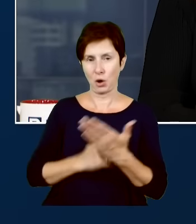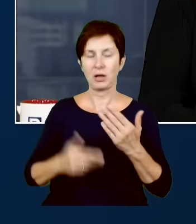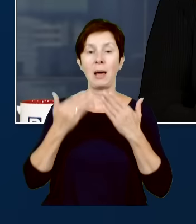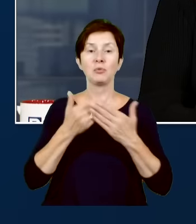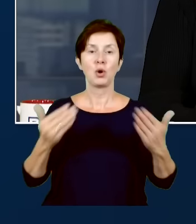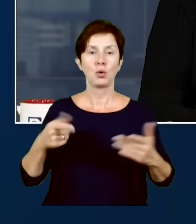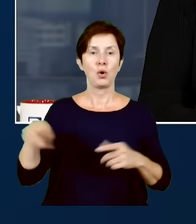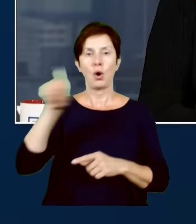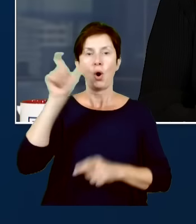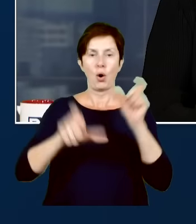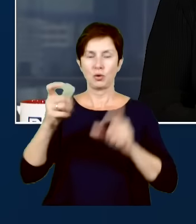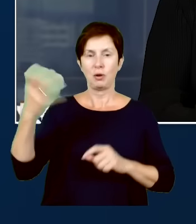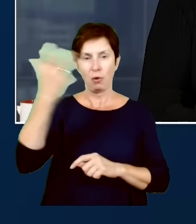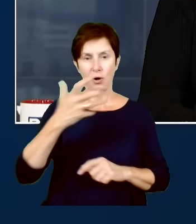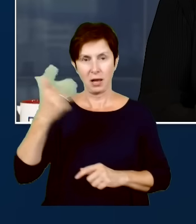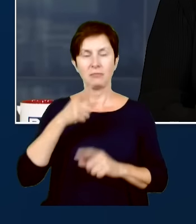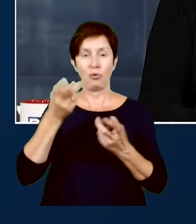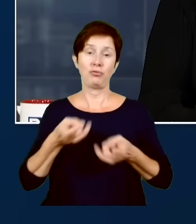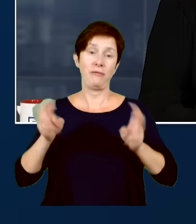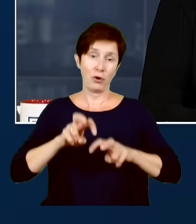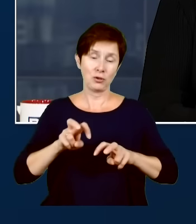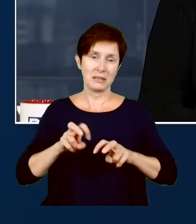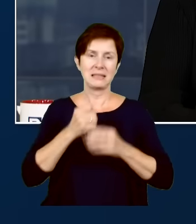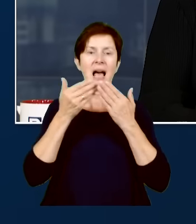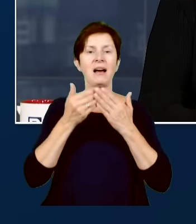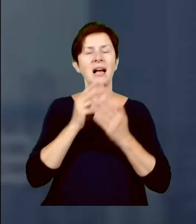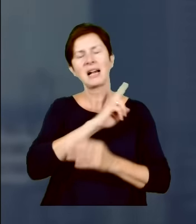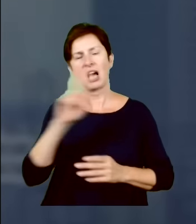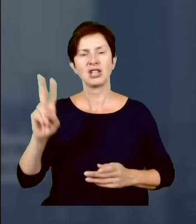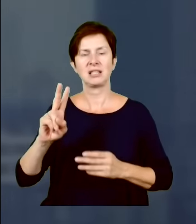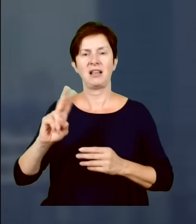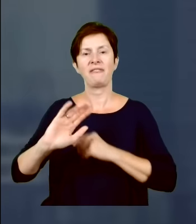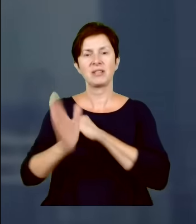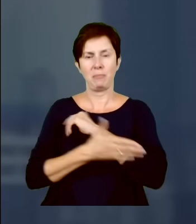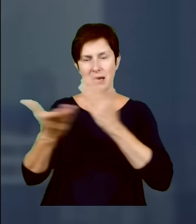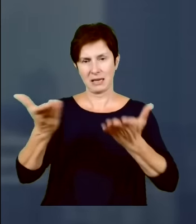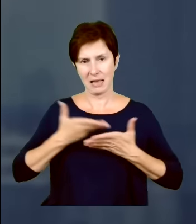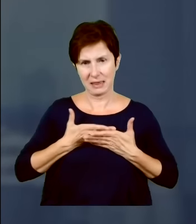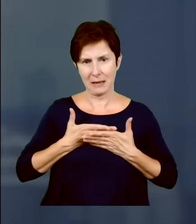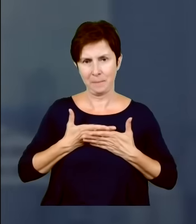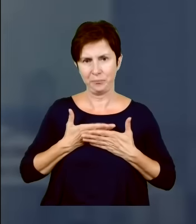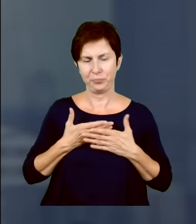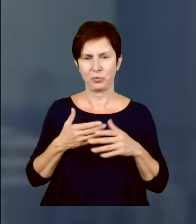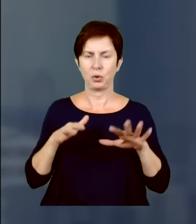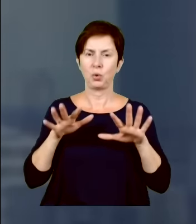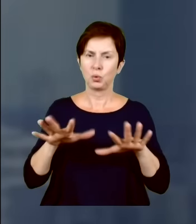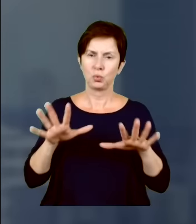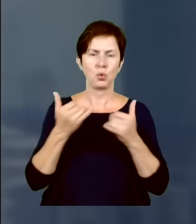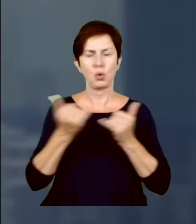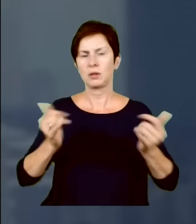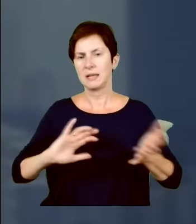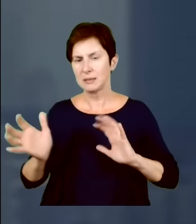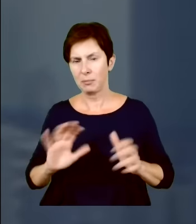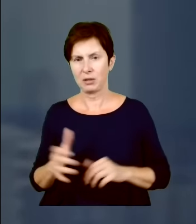którzy tworzą telewizję Republika za każde wsparcie a płynie go naprawdę od państwa sporo w różnych formach jest